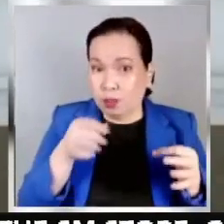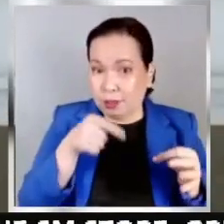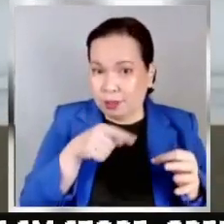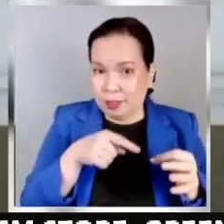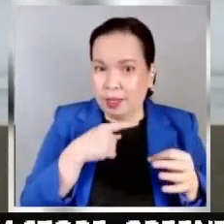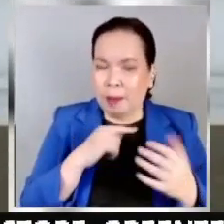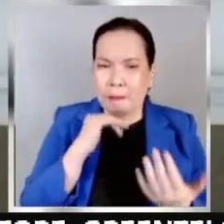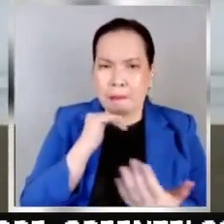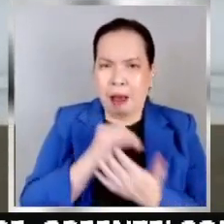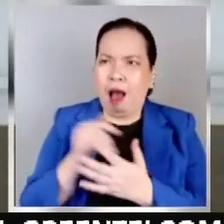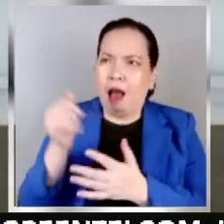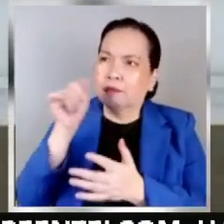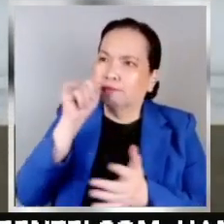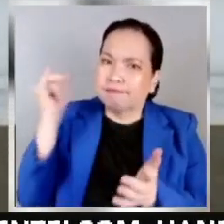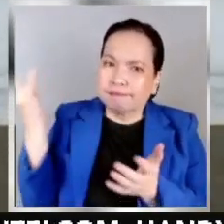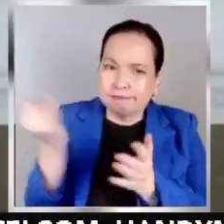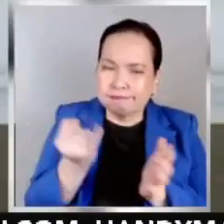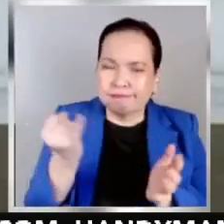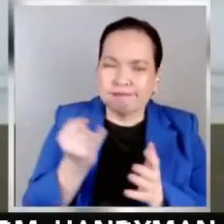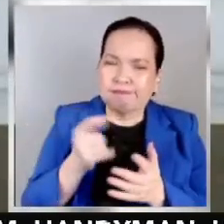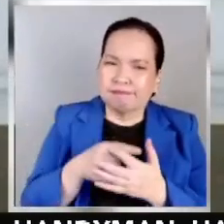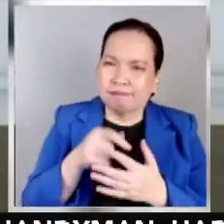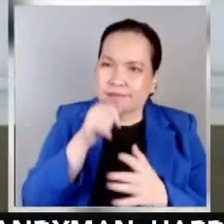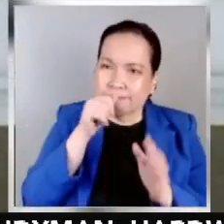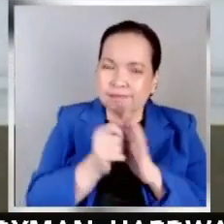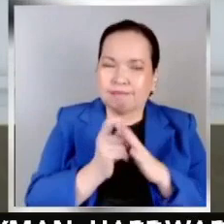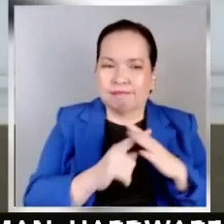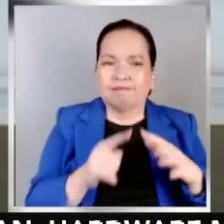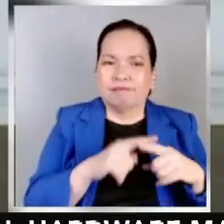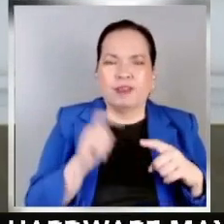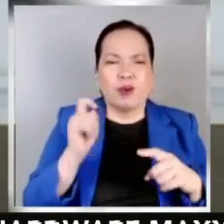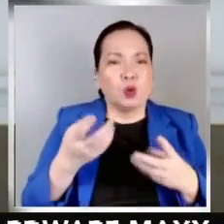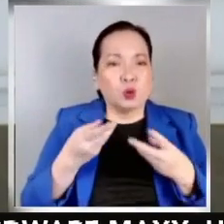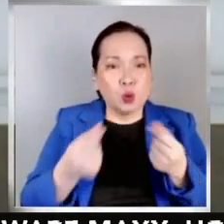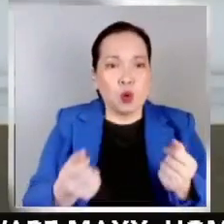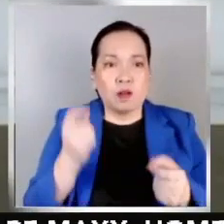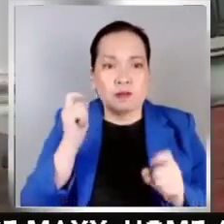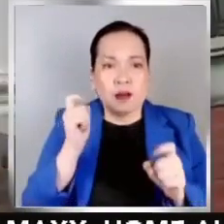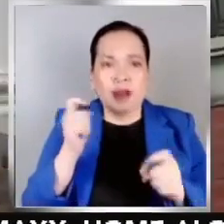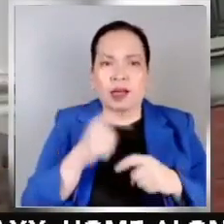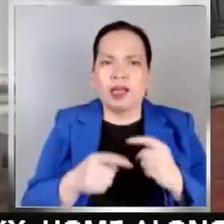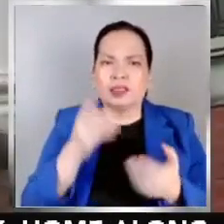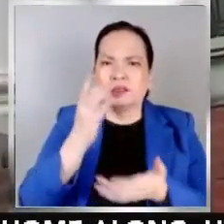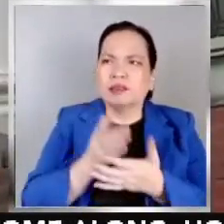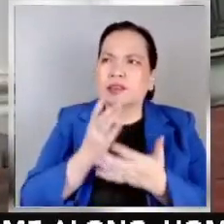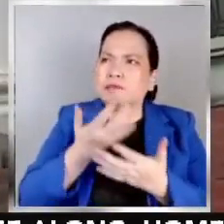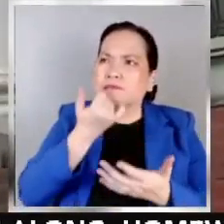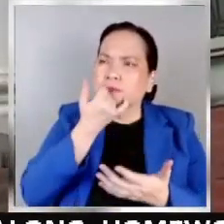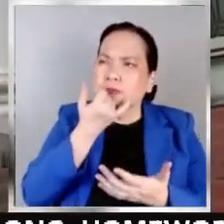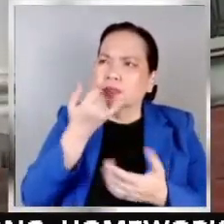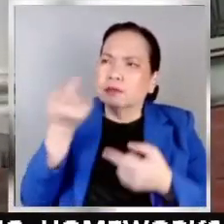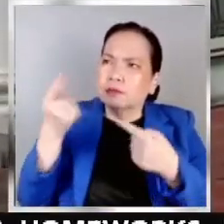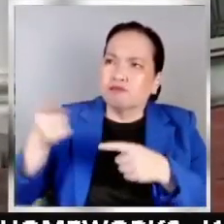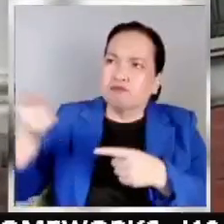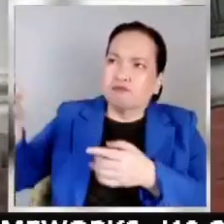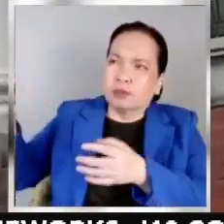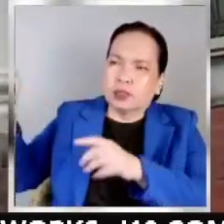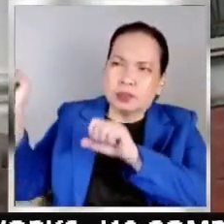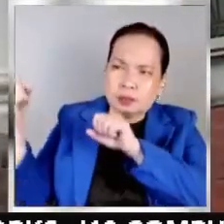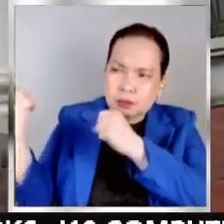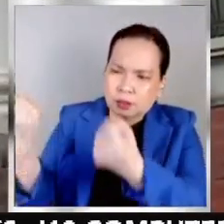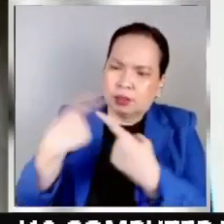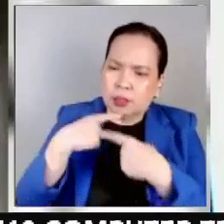ang resolusyon sa mga kaso at kalaunay mapahinto ang smuggling activities. Nakikipagtulungan daw sila sa